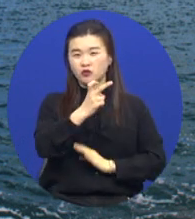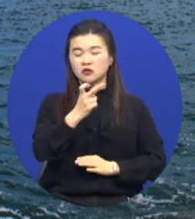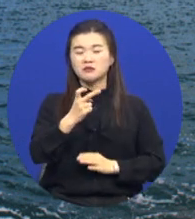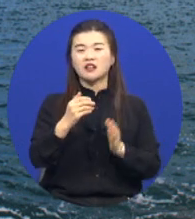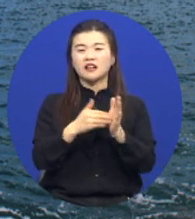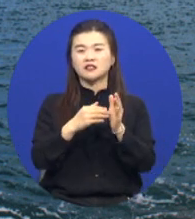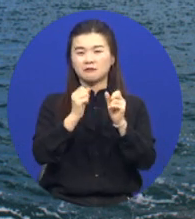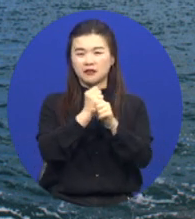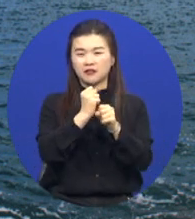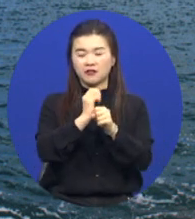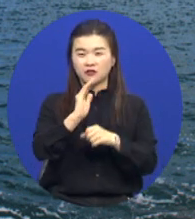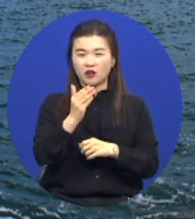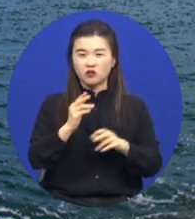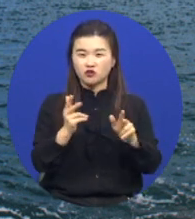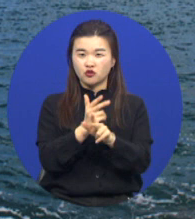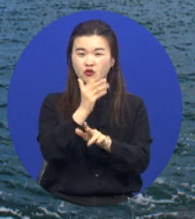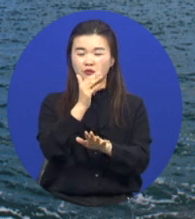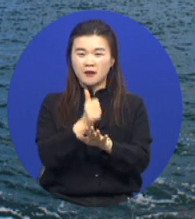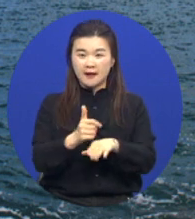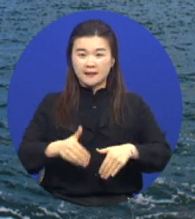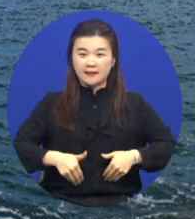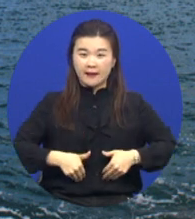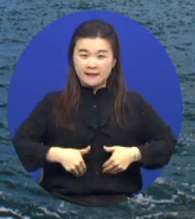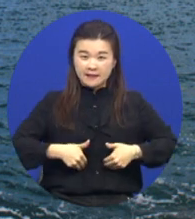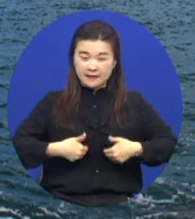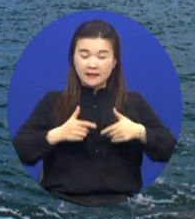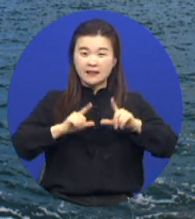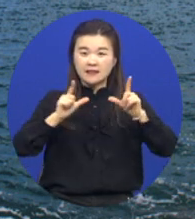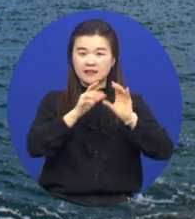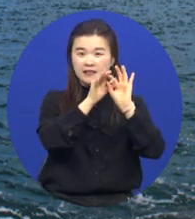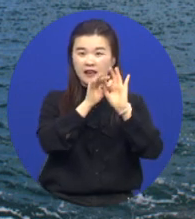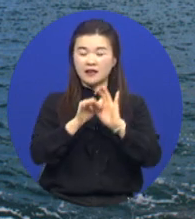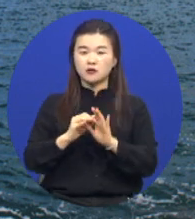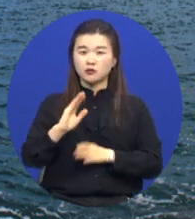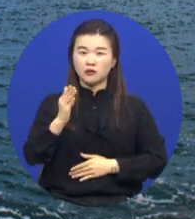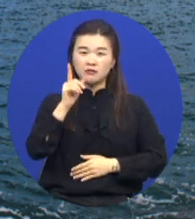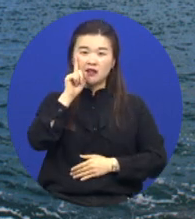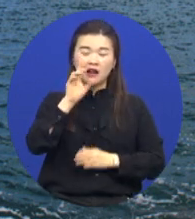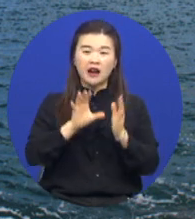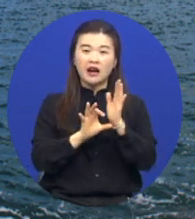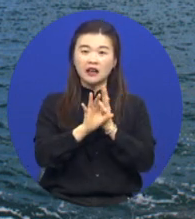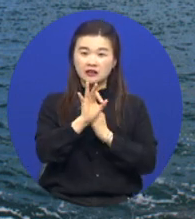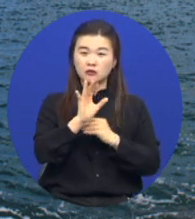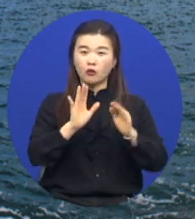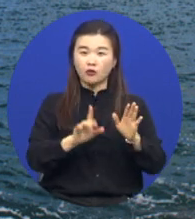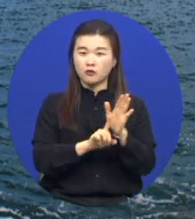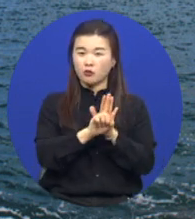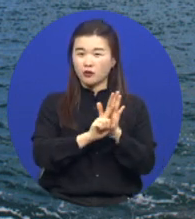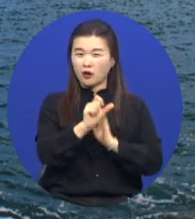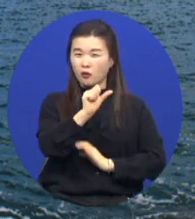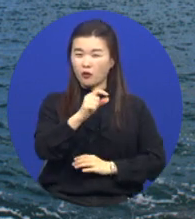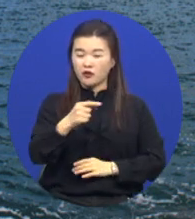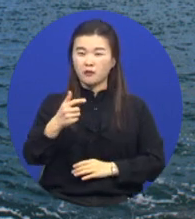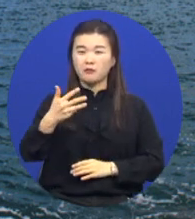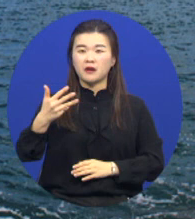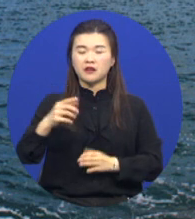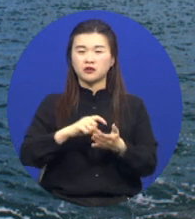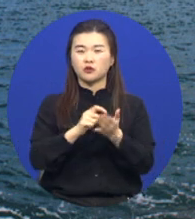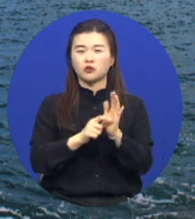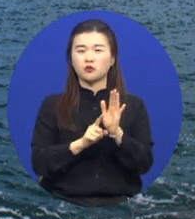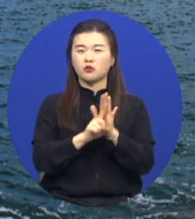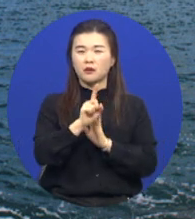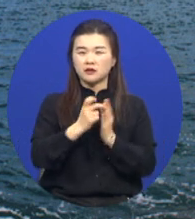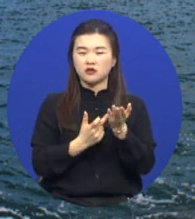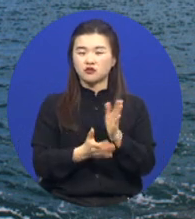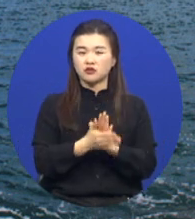올렸는데요 주말에도 맑고 포근한 날씨가 이어지겠습니다 이대일 아침 기운이 오늘보다 5도에서 8도 가량 높아서